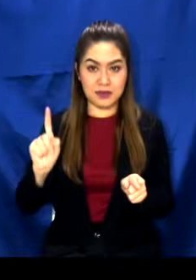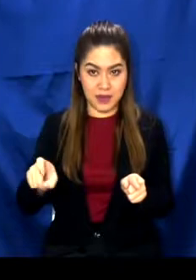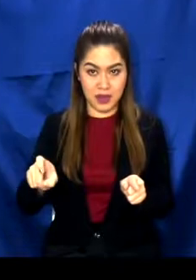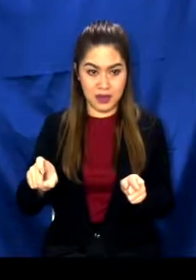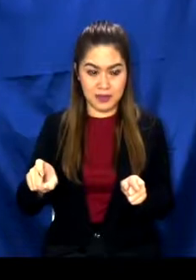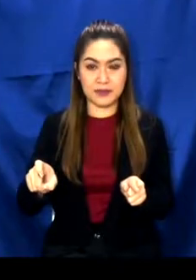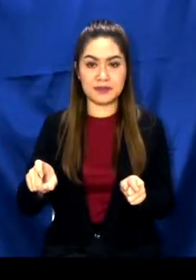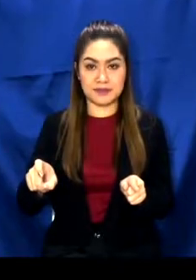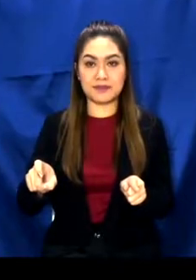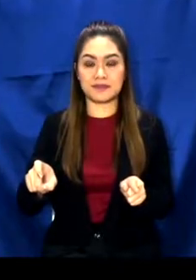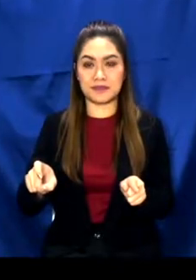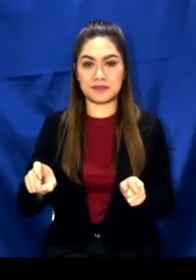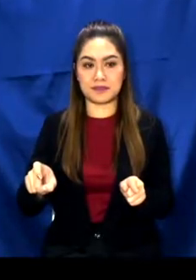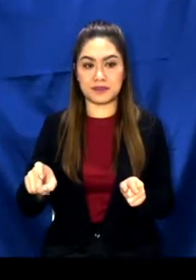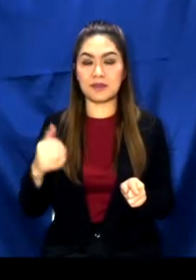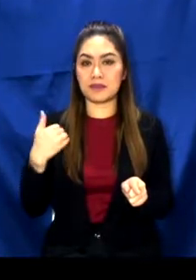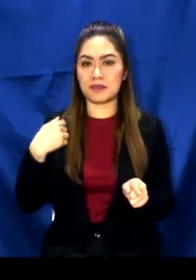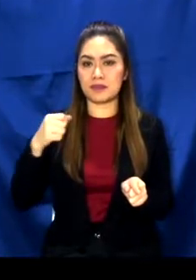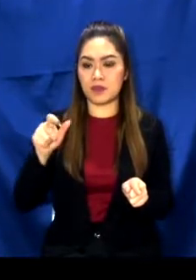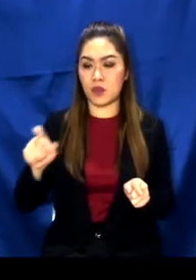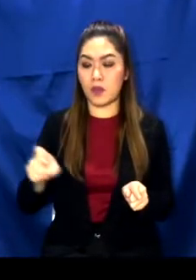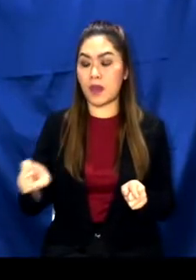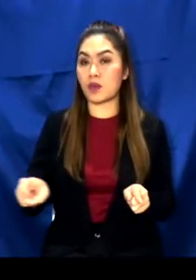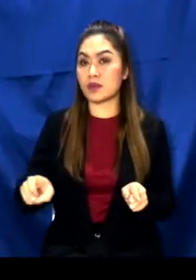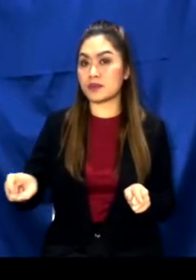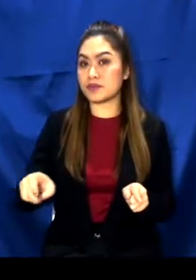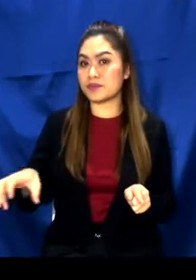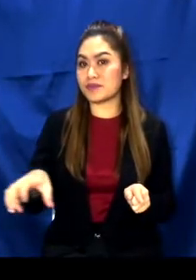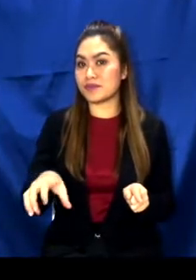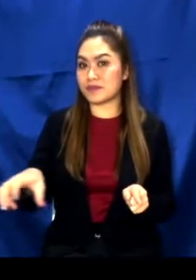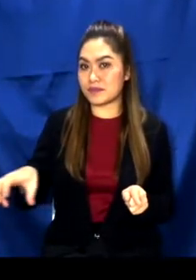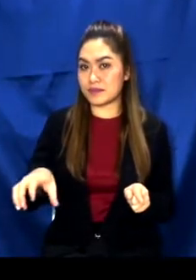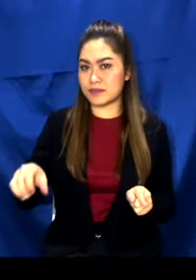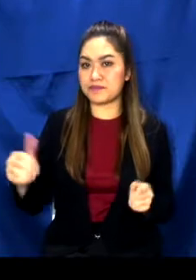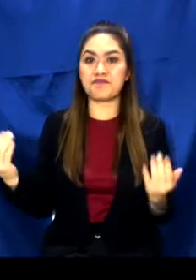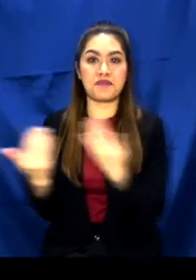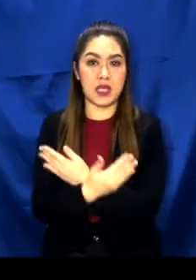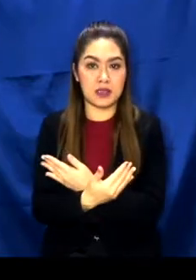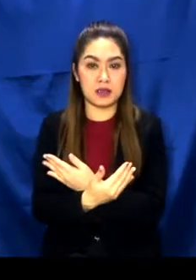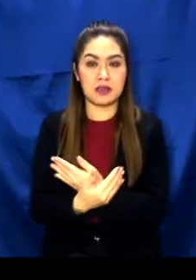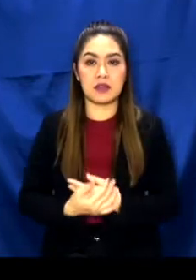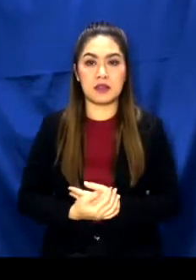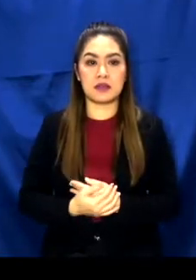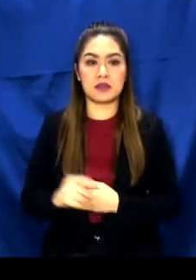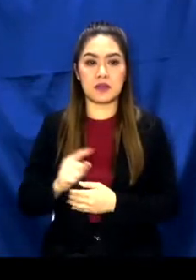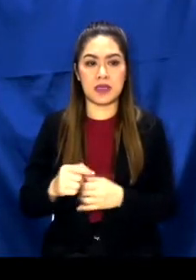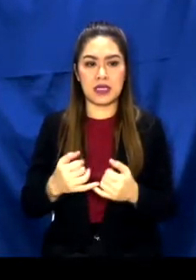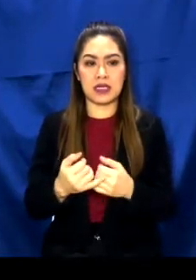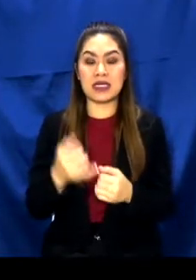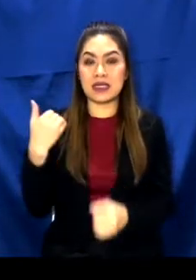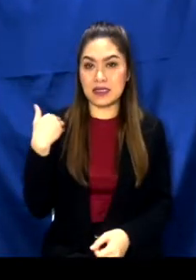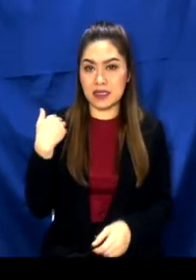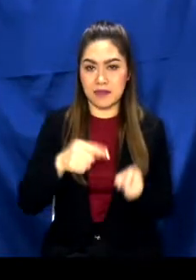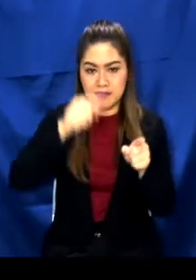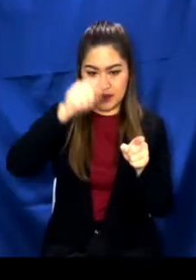คลิกหนึ่งทีแล้วเนี่ยไอคอนตรงเมาส์อะค่ะไอคอนตรงเมาส์มันจะเปลี่ยนไปจะเป็นขีดๆสี่ขีด